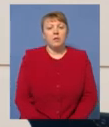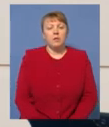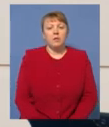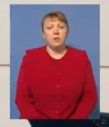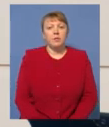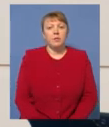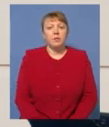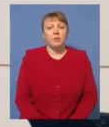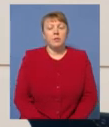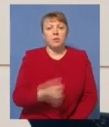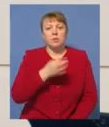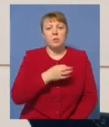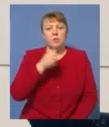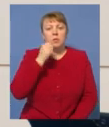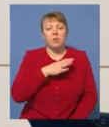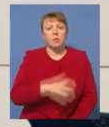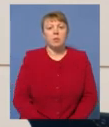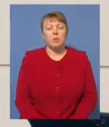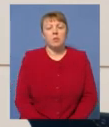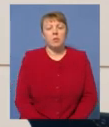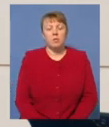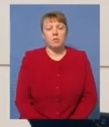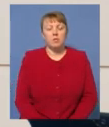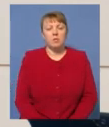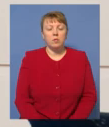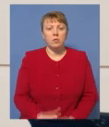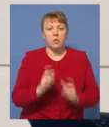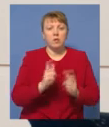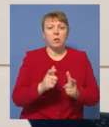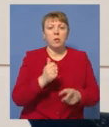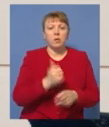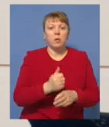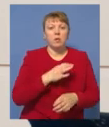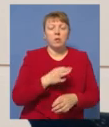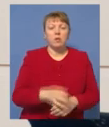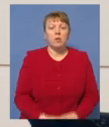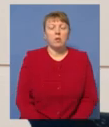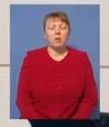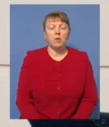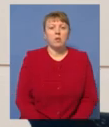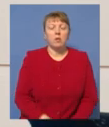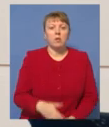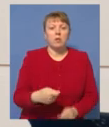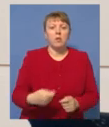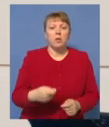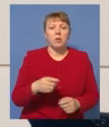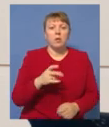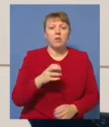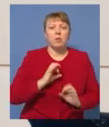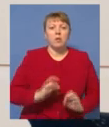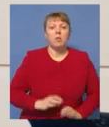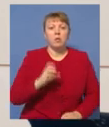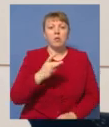сказали, да, в прошлом году в своем послании народу Казахстана глава государства указал на запоздалый прокурорский надзор